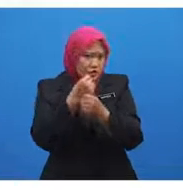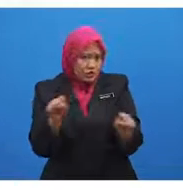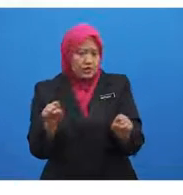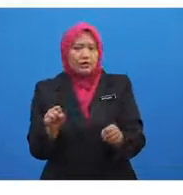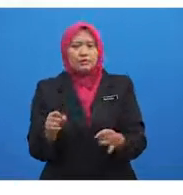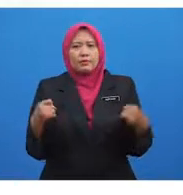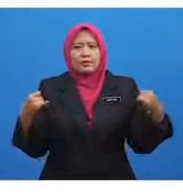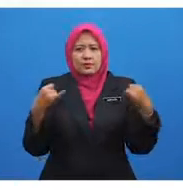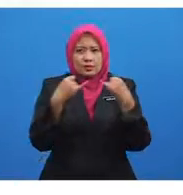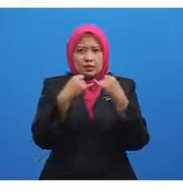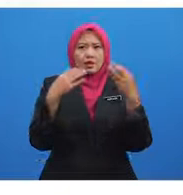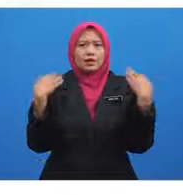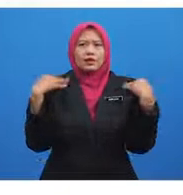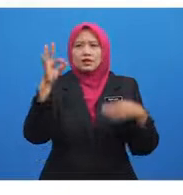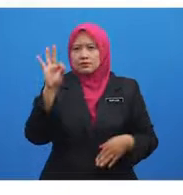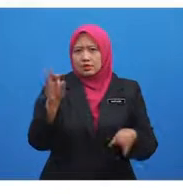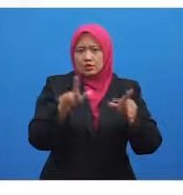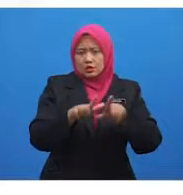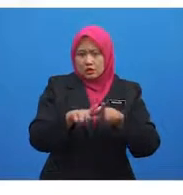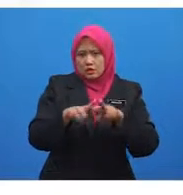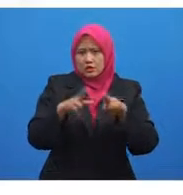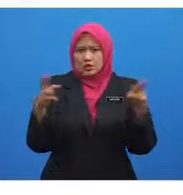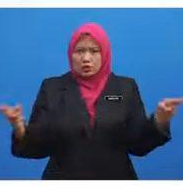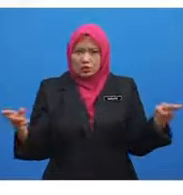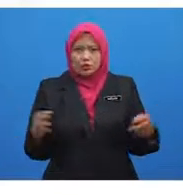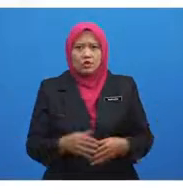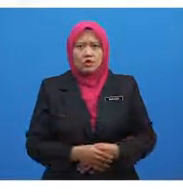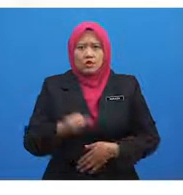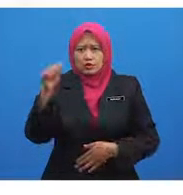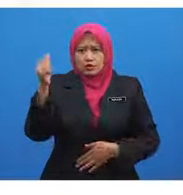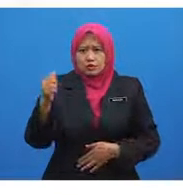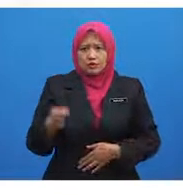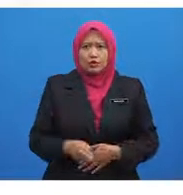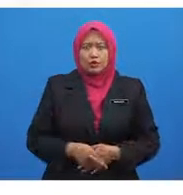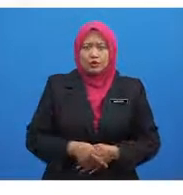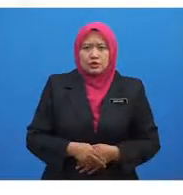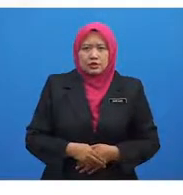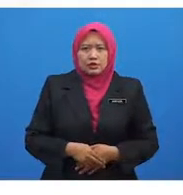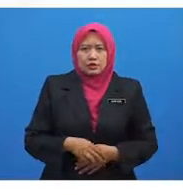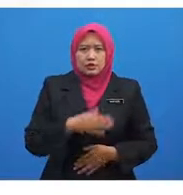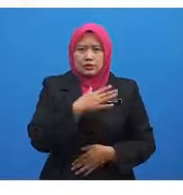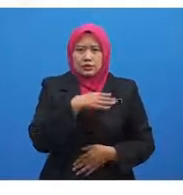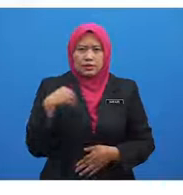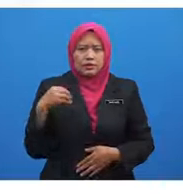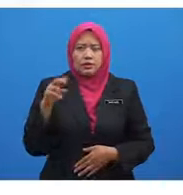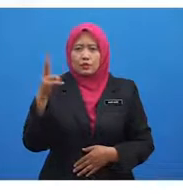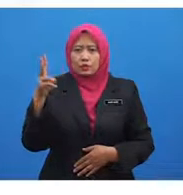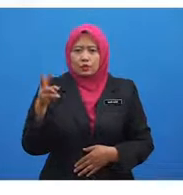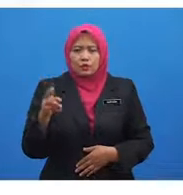ruang, 10 rembat guntung, 11 pancung serong dan 12 anjung tinggi.